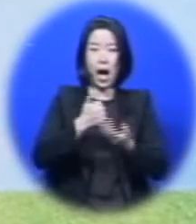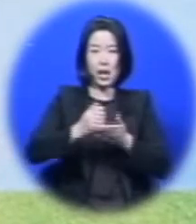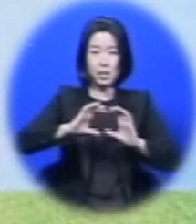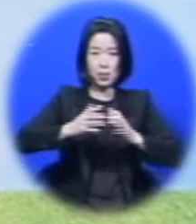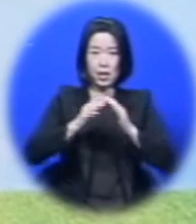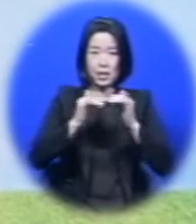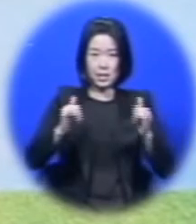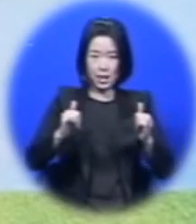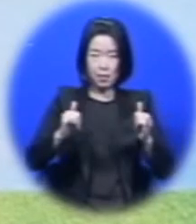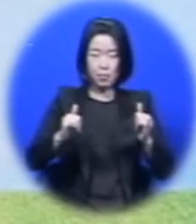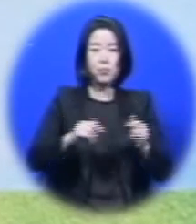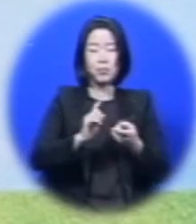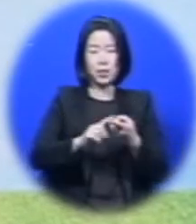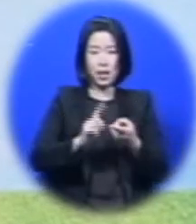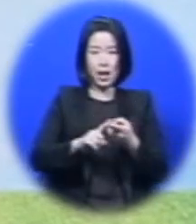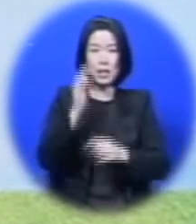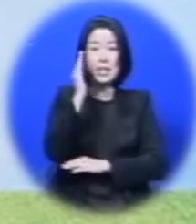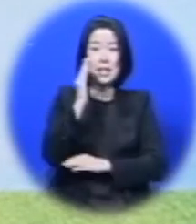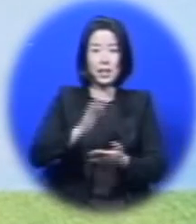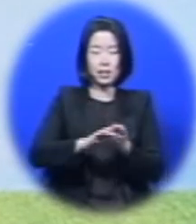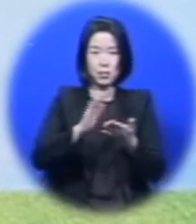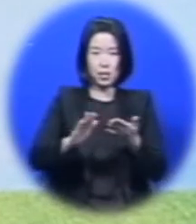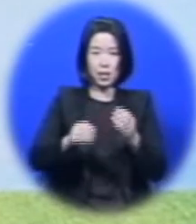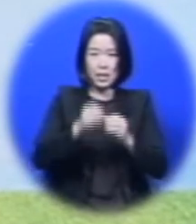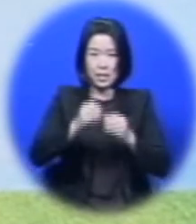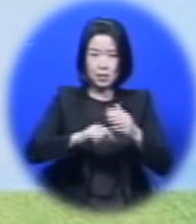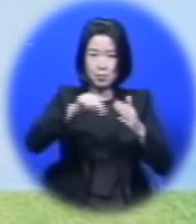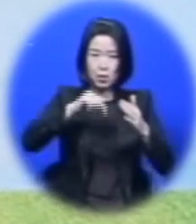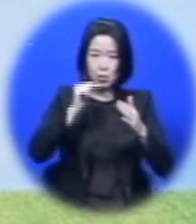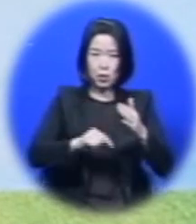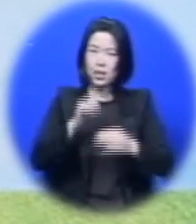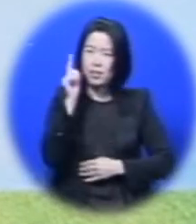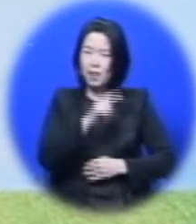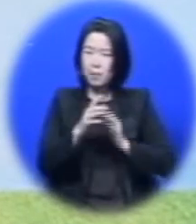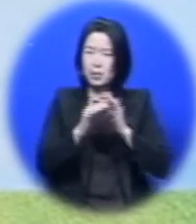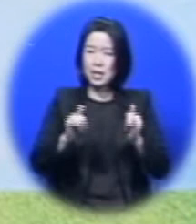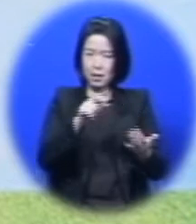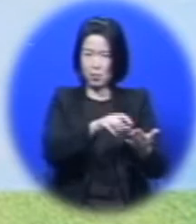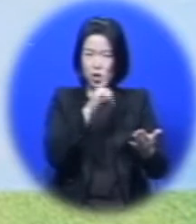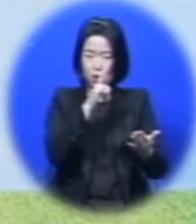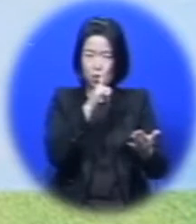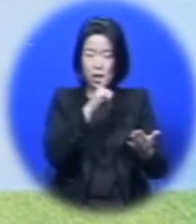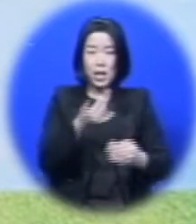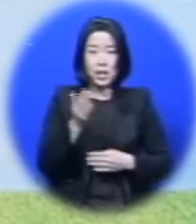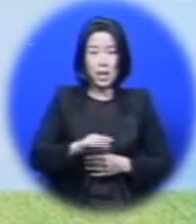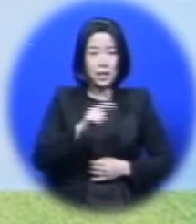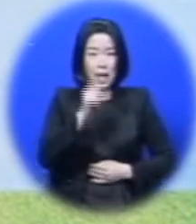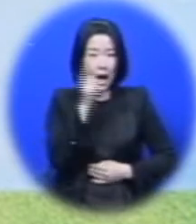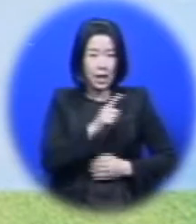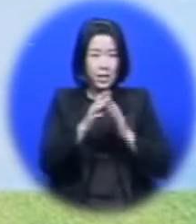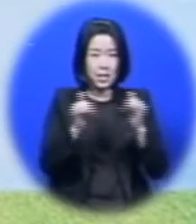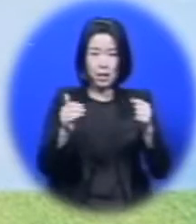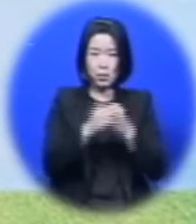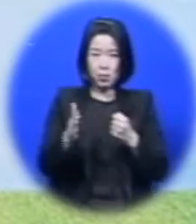사람들의 이야기입니다. 이 시편 속에는 악한 사람들이 나옵니다. 그런데 그 악한 사람들